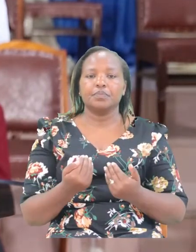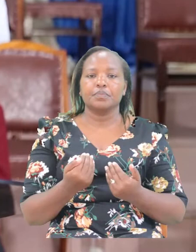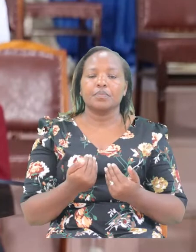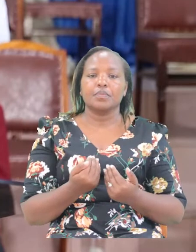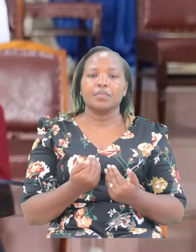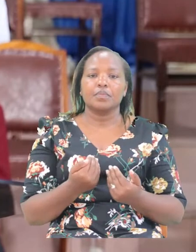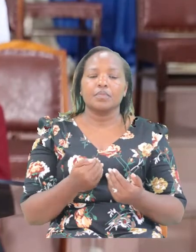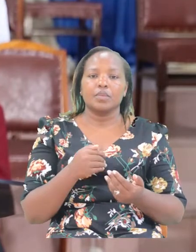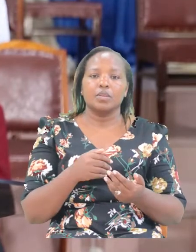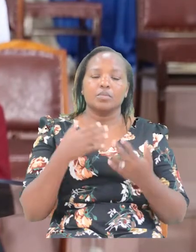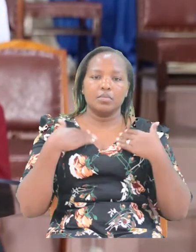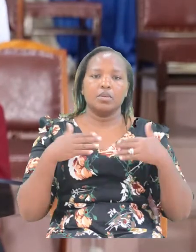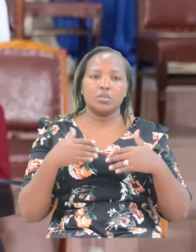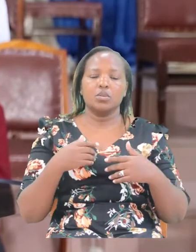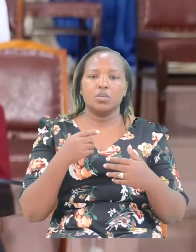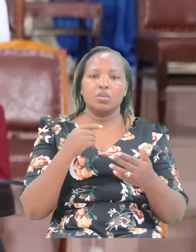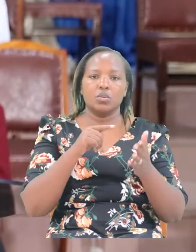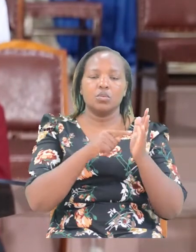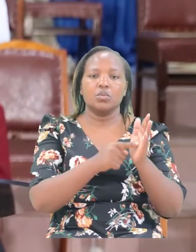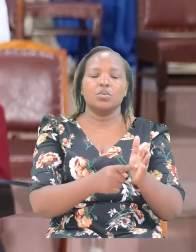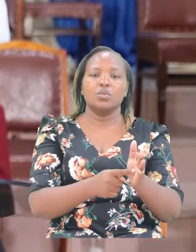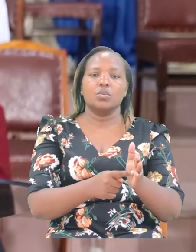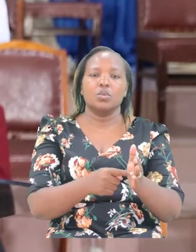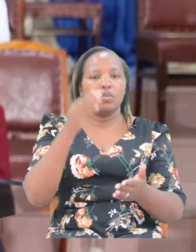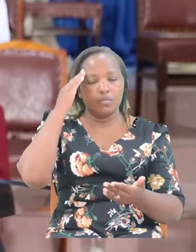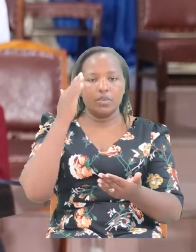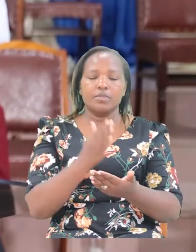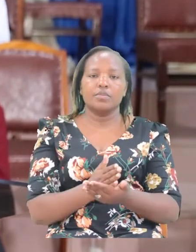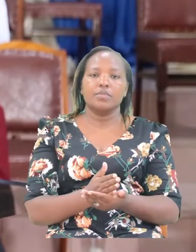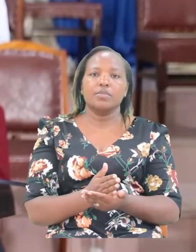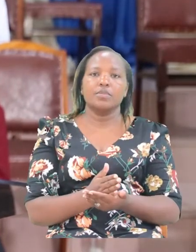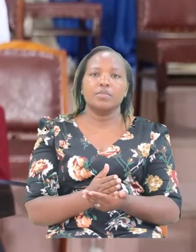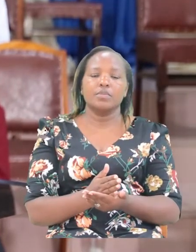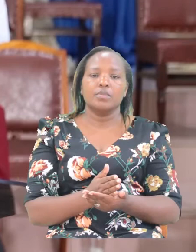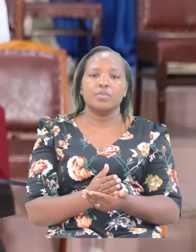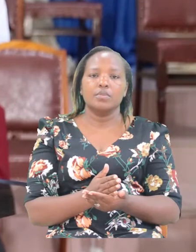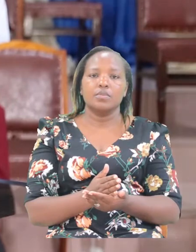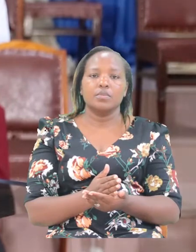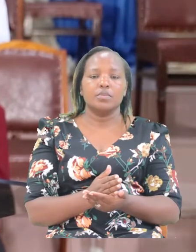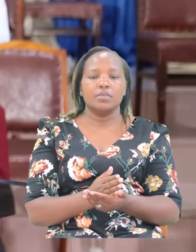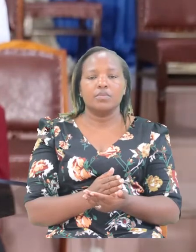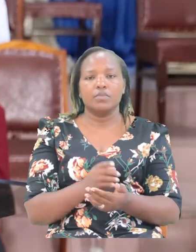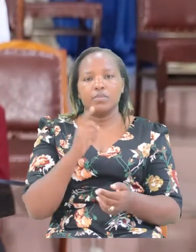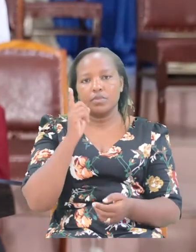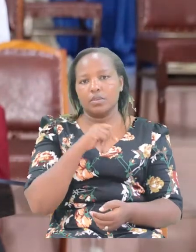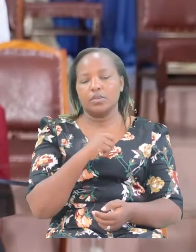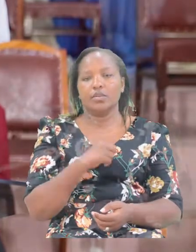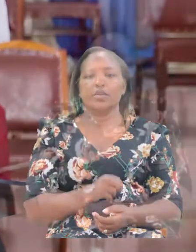ndio mtu aonekanaye kuwa mwaminifu. Mwisho wa somo.